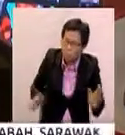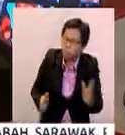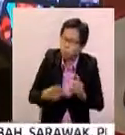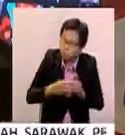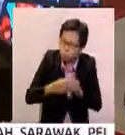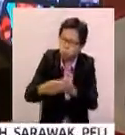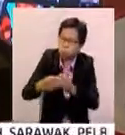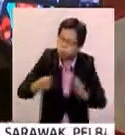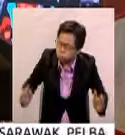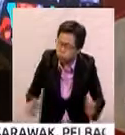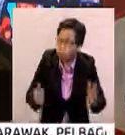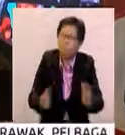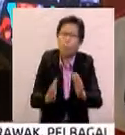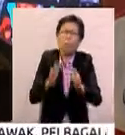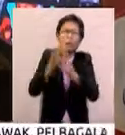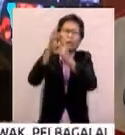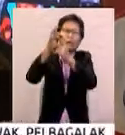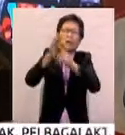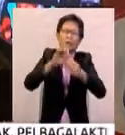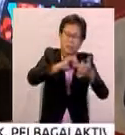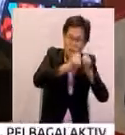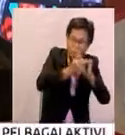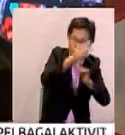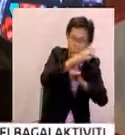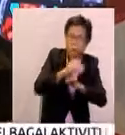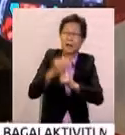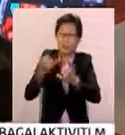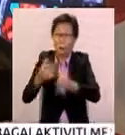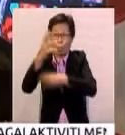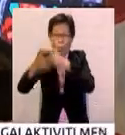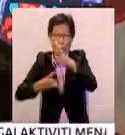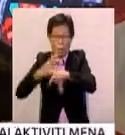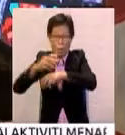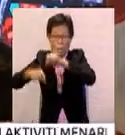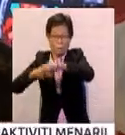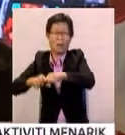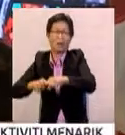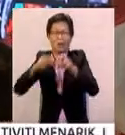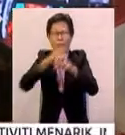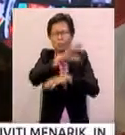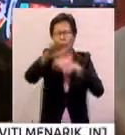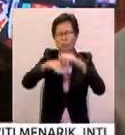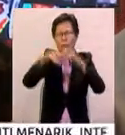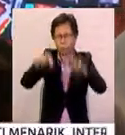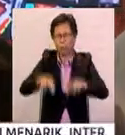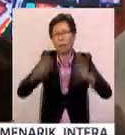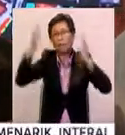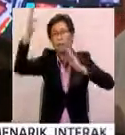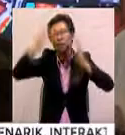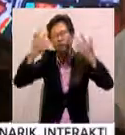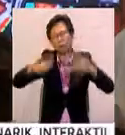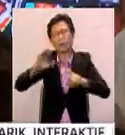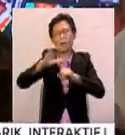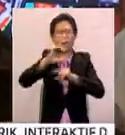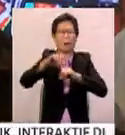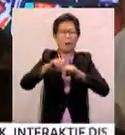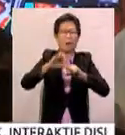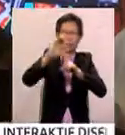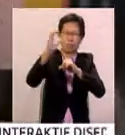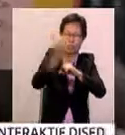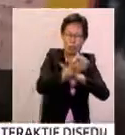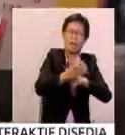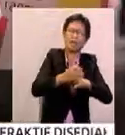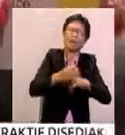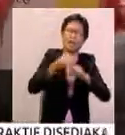motorsports tapi sekarang juga dalam dunia berbasikal, apabila kita lihat banyak rakyat Malaysia pun telah pun mengambil budaya berbasikal ni secara